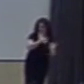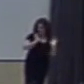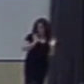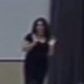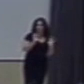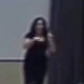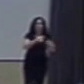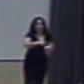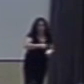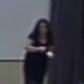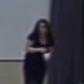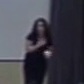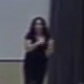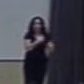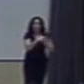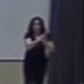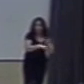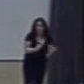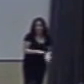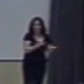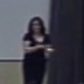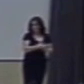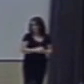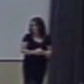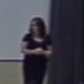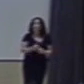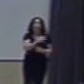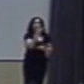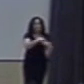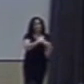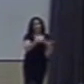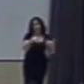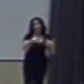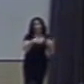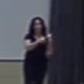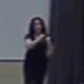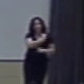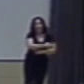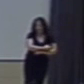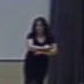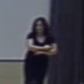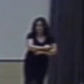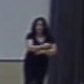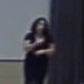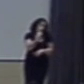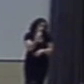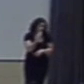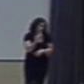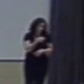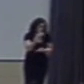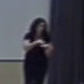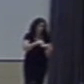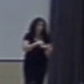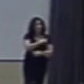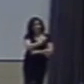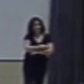contractual allà, depèn de moltes coses. No? A vegades s'ha de ser valent i jo sé de gent que ha perdut la seva feina per ser valent i per